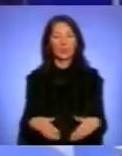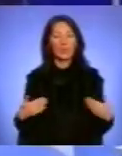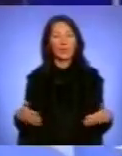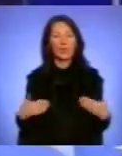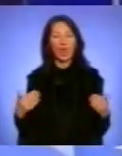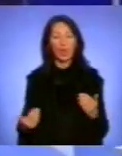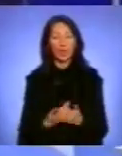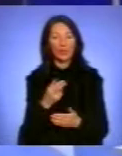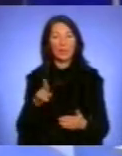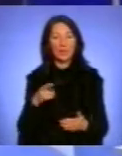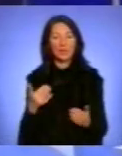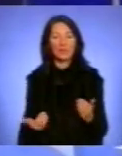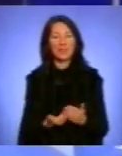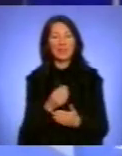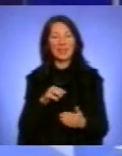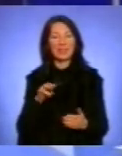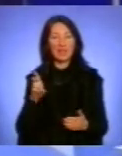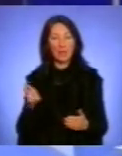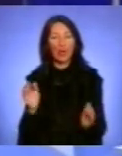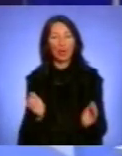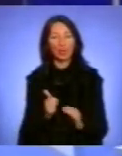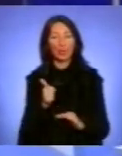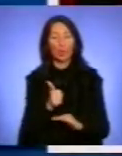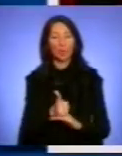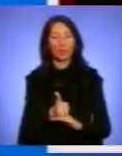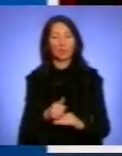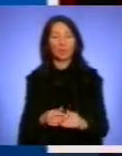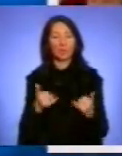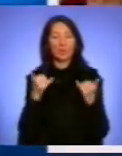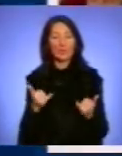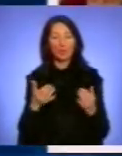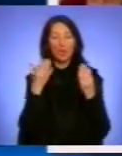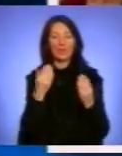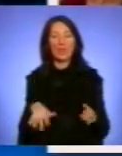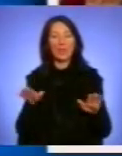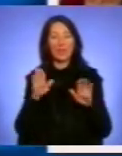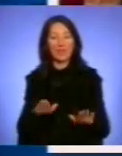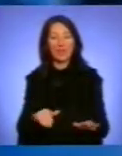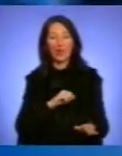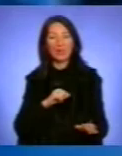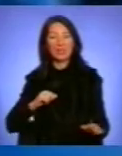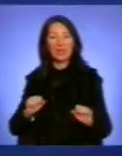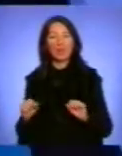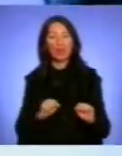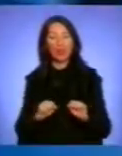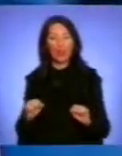Вітаю, новини п'ятниці у вістях ТТБ. Коротко про головне. Сьогодні день місцевого самоврядування.